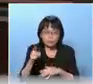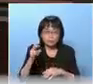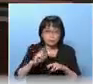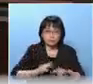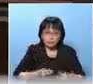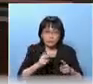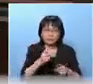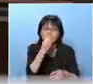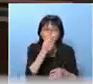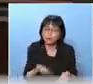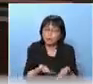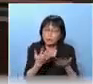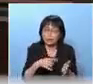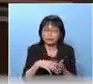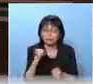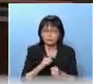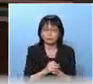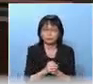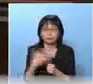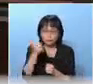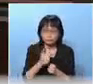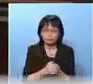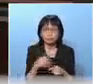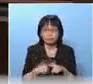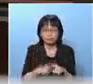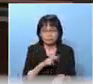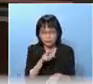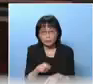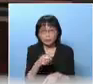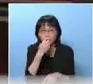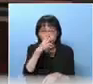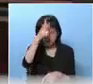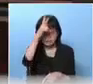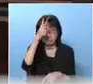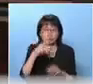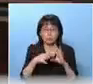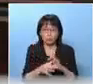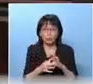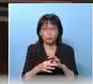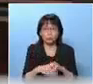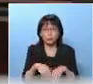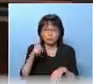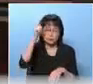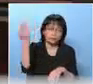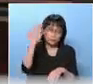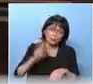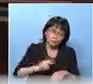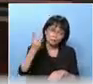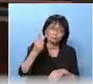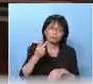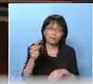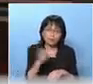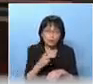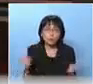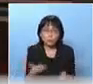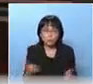展。主席，其實大家都看到特區政府就著應對氣候變化以及